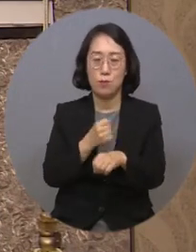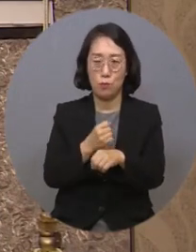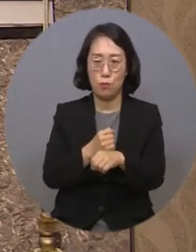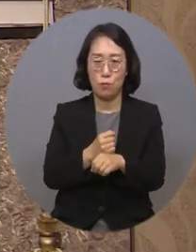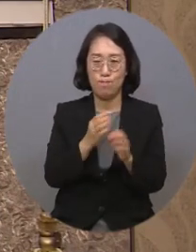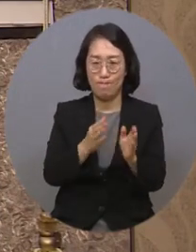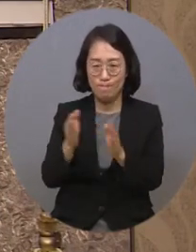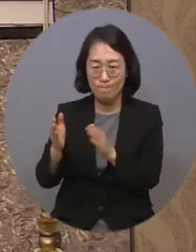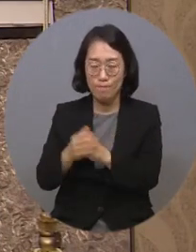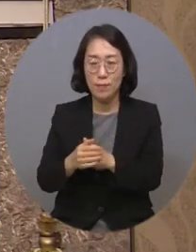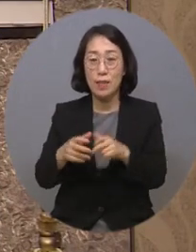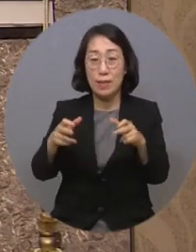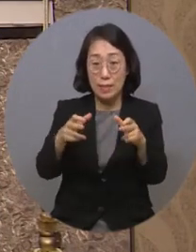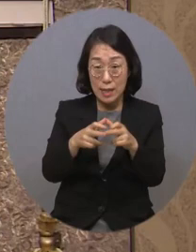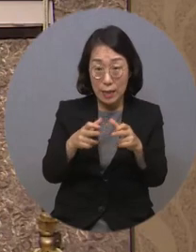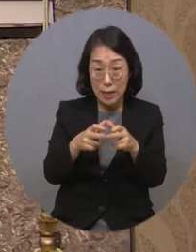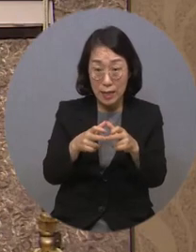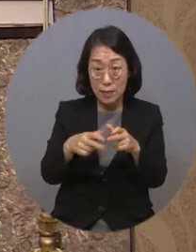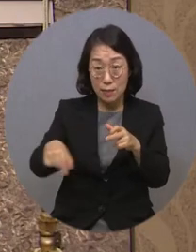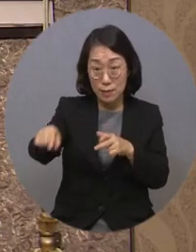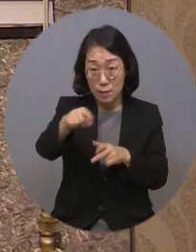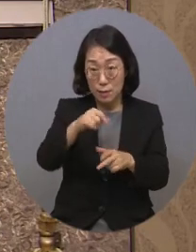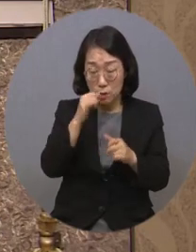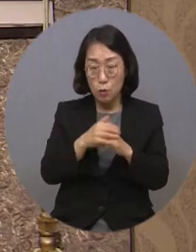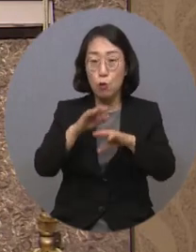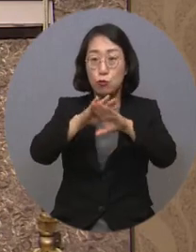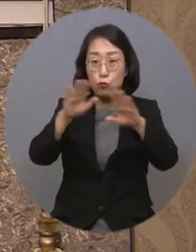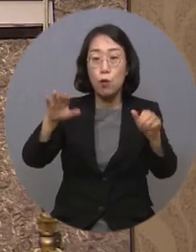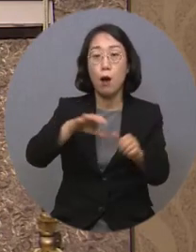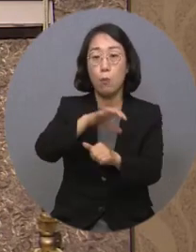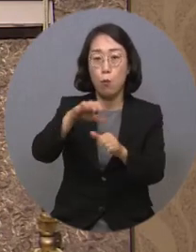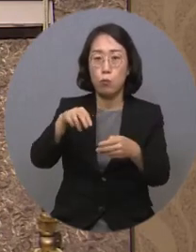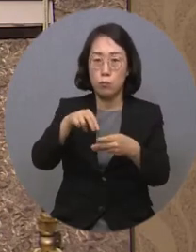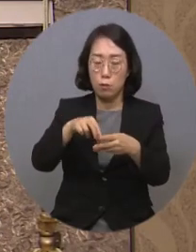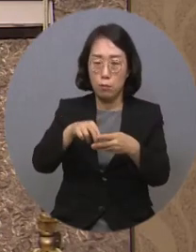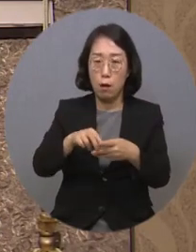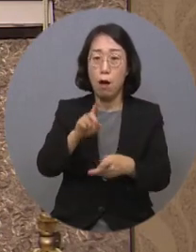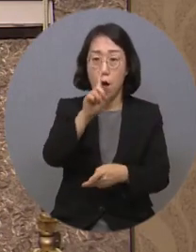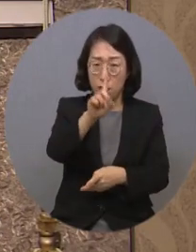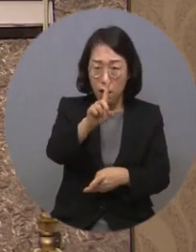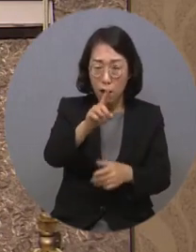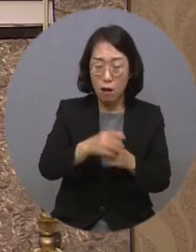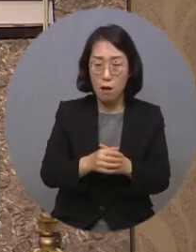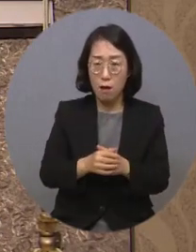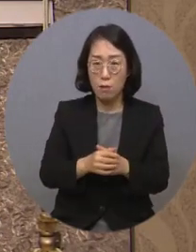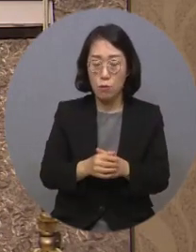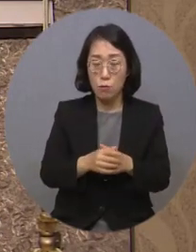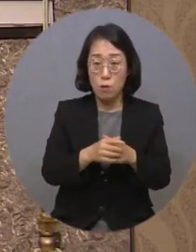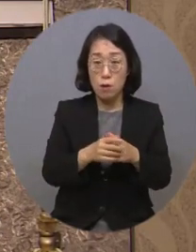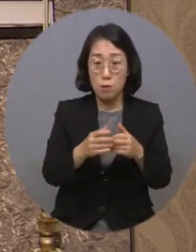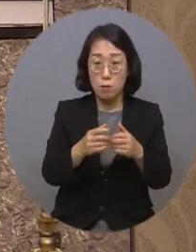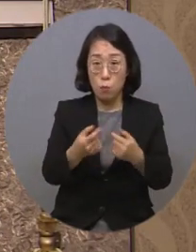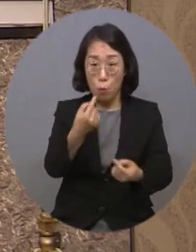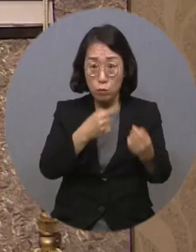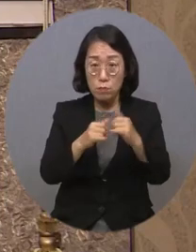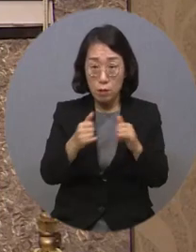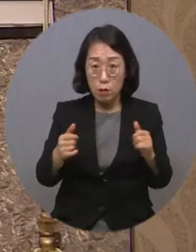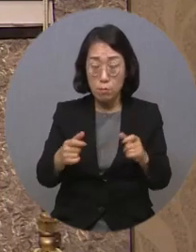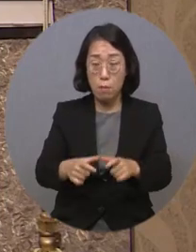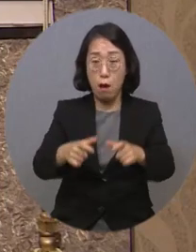많은 장애인들이 발굴이 될 거 아니에요? 네. 그래서 주간보호가 처음에는 저희들도 한 개소로 했는데 나중에 한 이용자가 막 40명이 넘어버리는